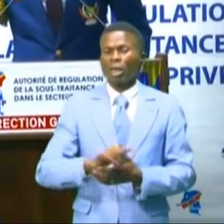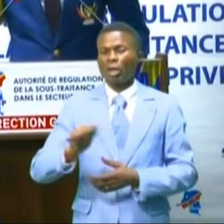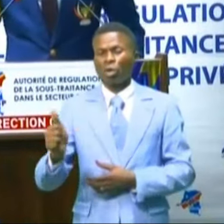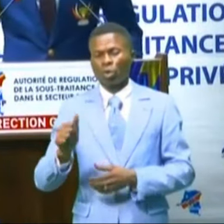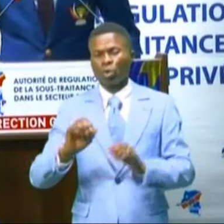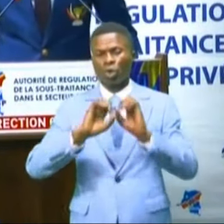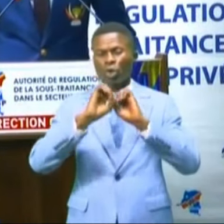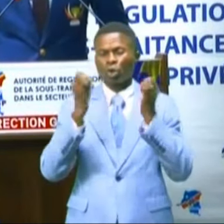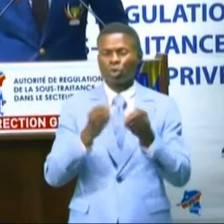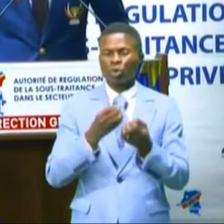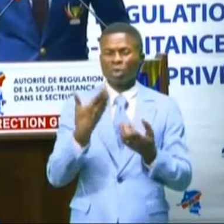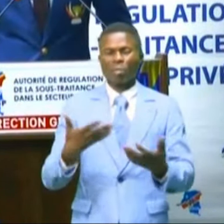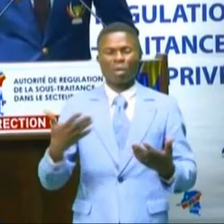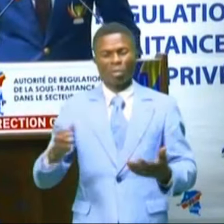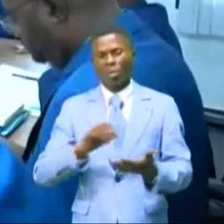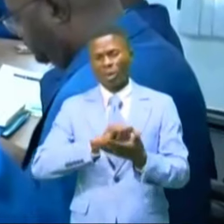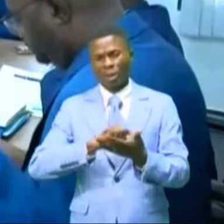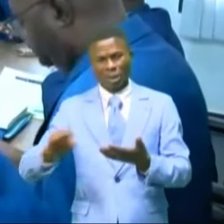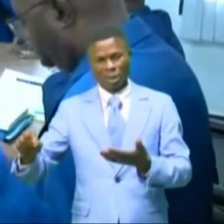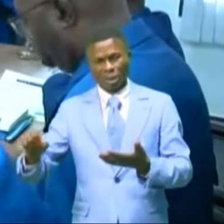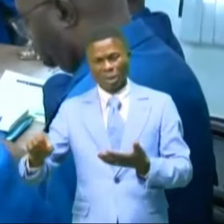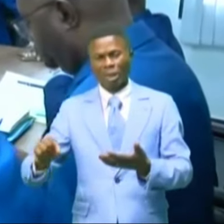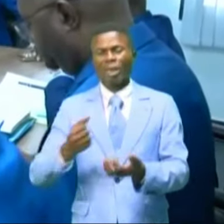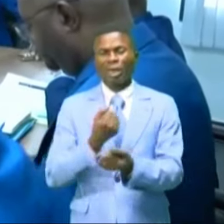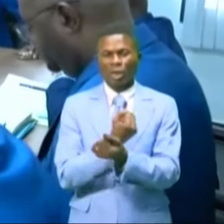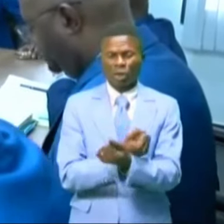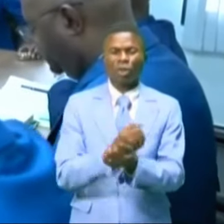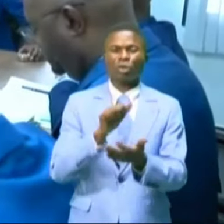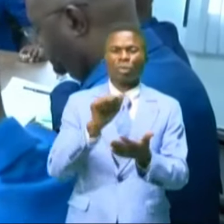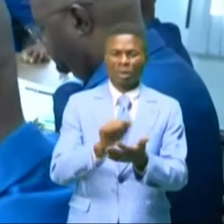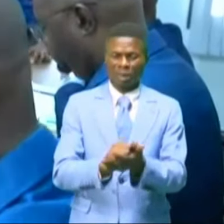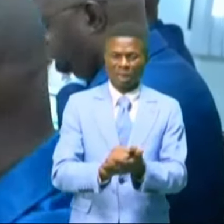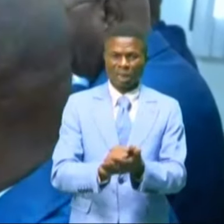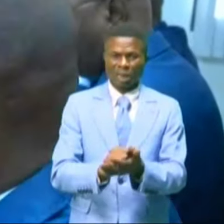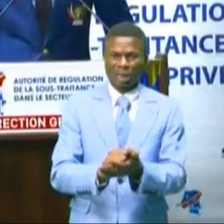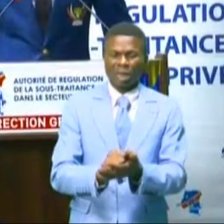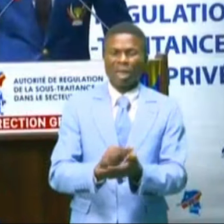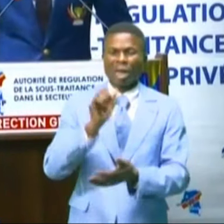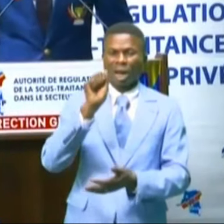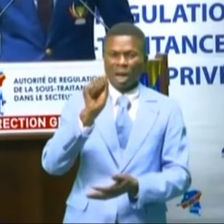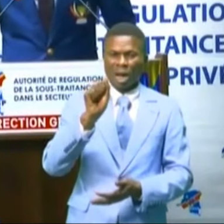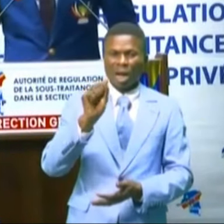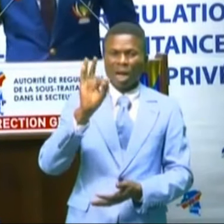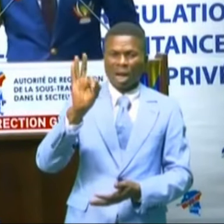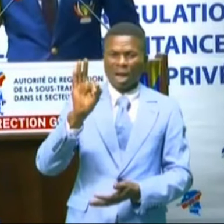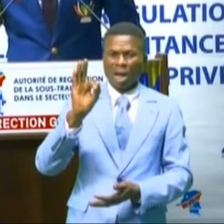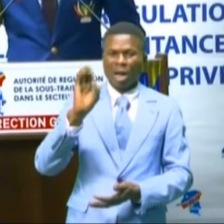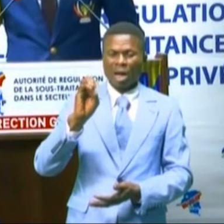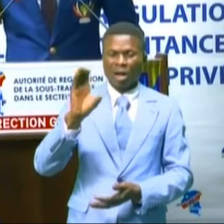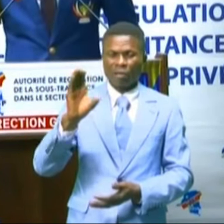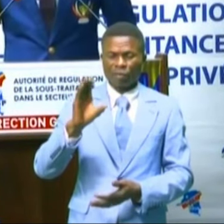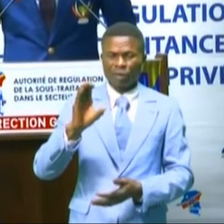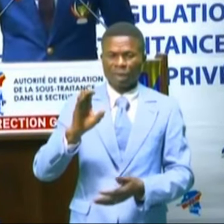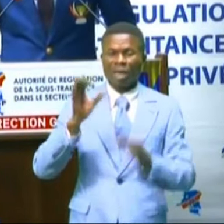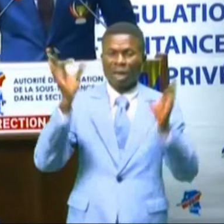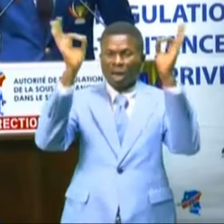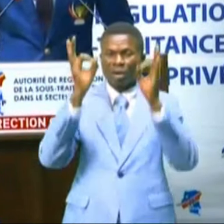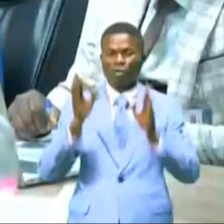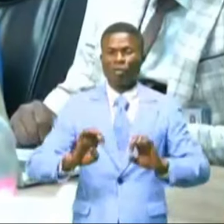commission mixte paritaire entre l'ARSP et la FEC, qui est la Fédération des entreprises, c'est